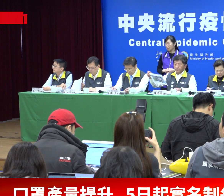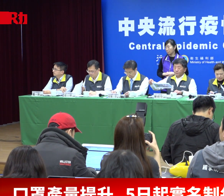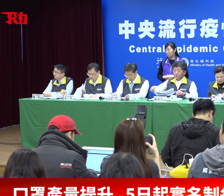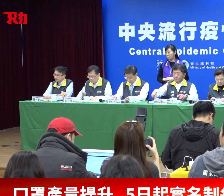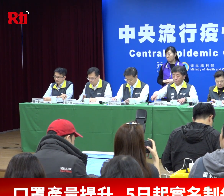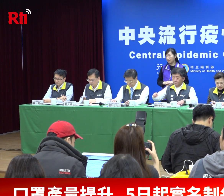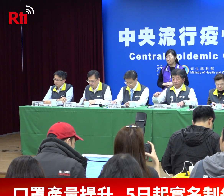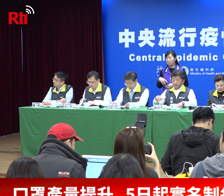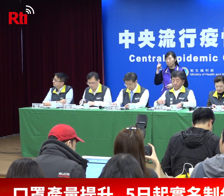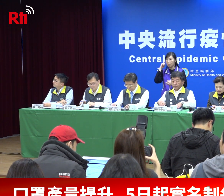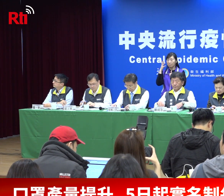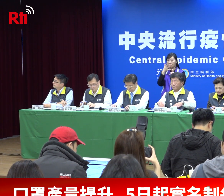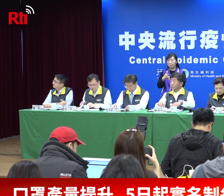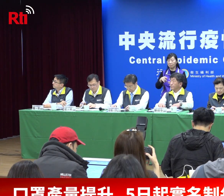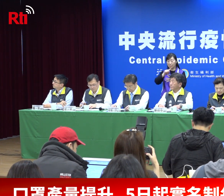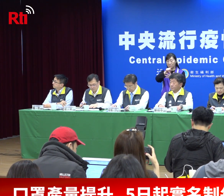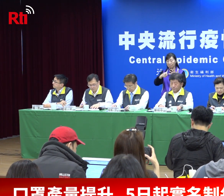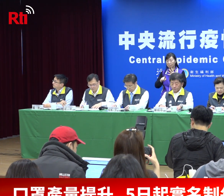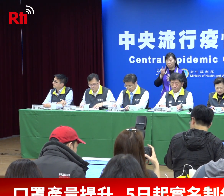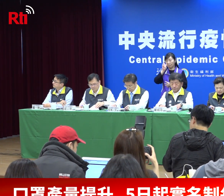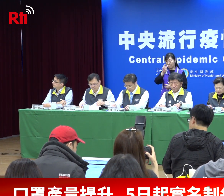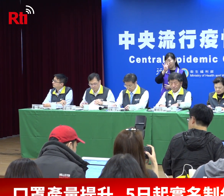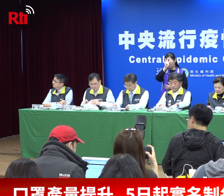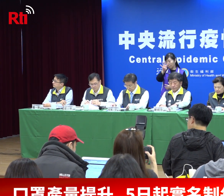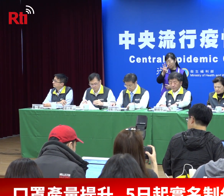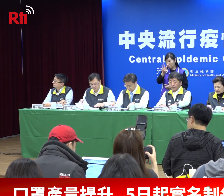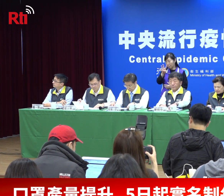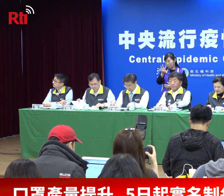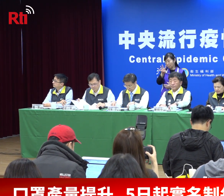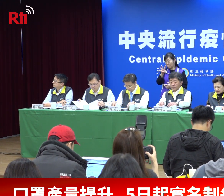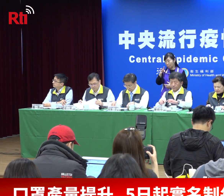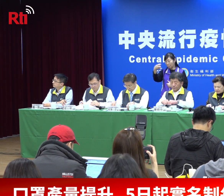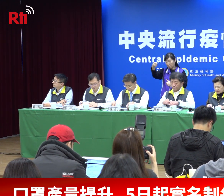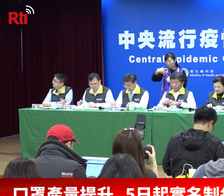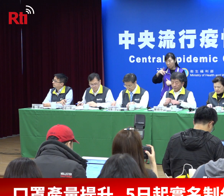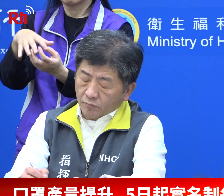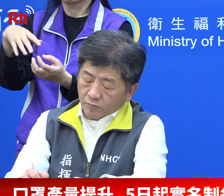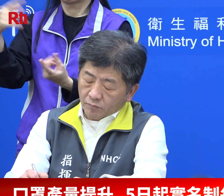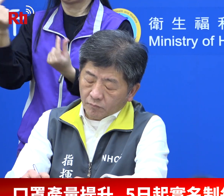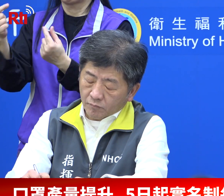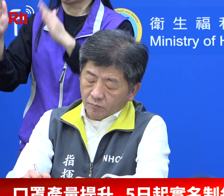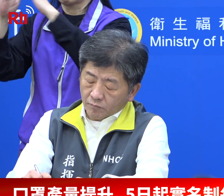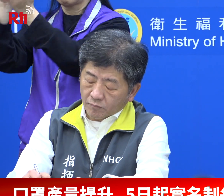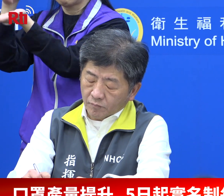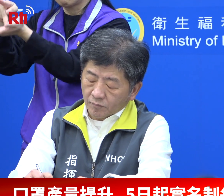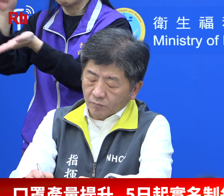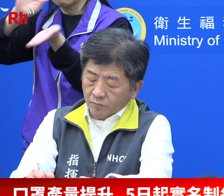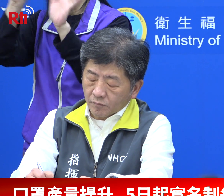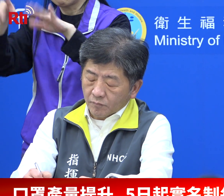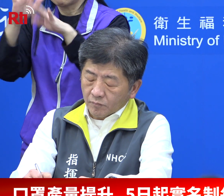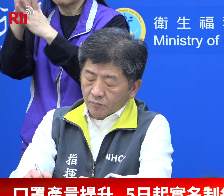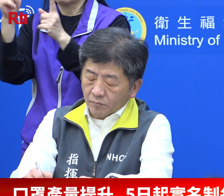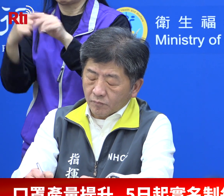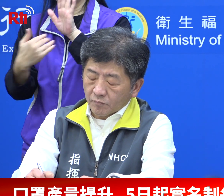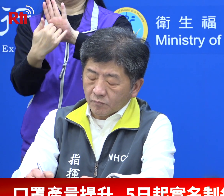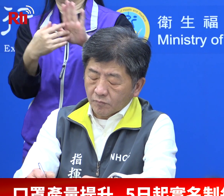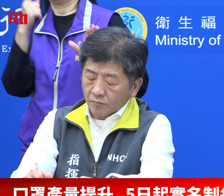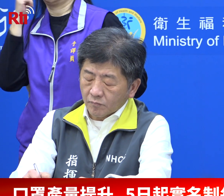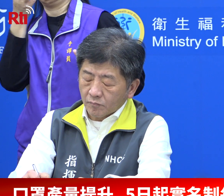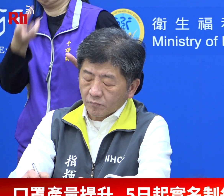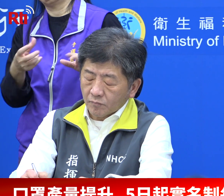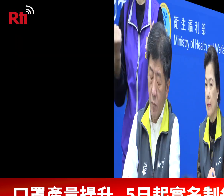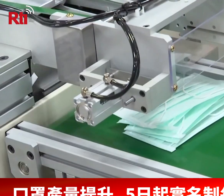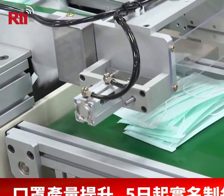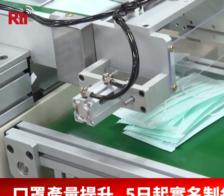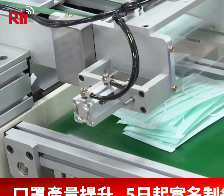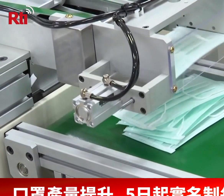经济部次长王美花二号在中央流行疫情指挥中心记者会上表示，在相关业者的配合，假日也不休息加班下，国内上周